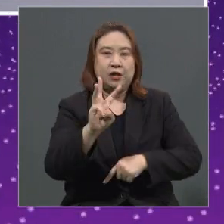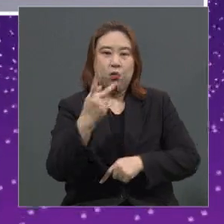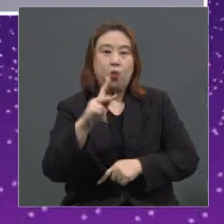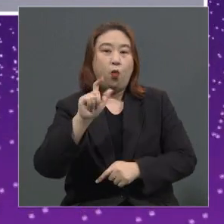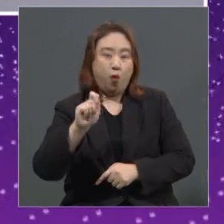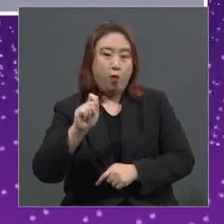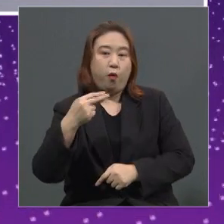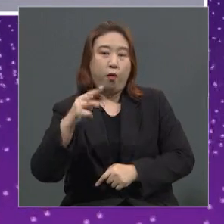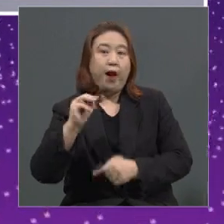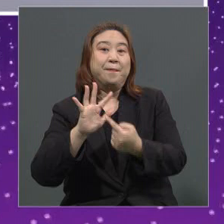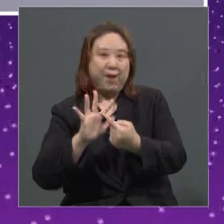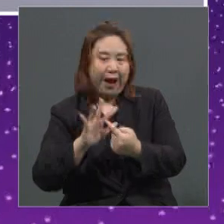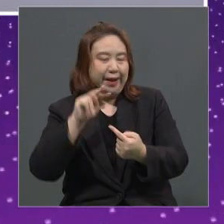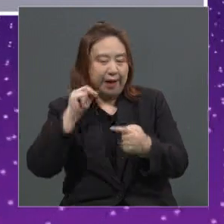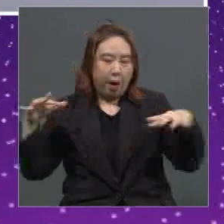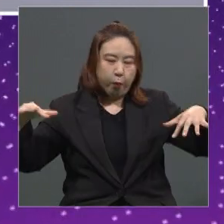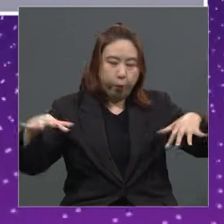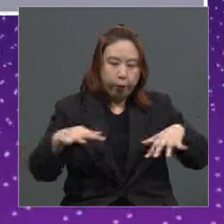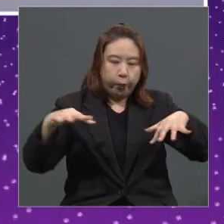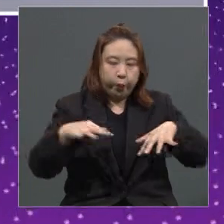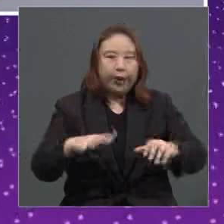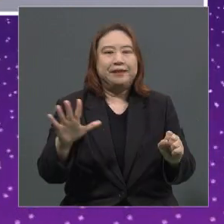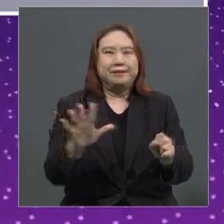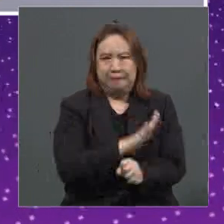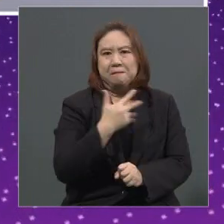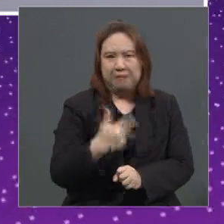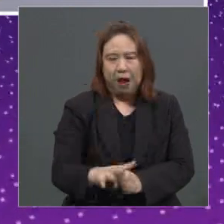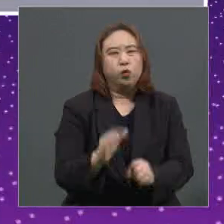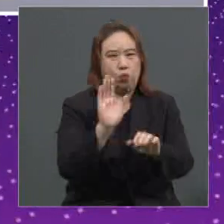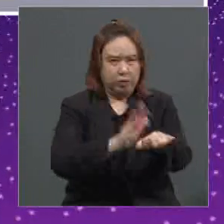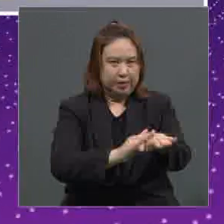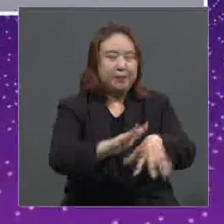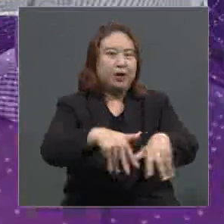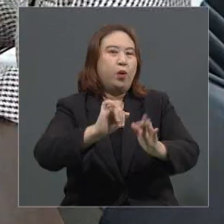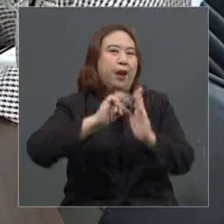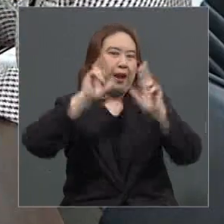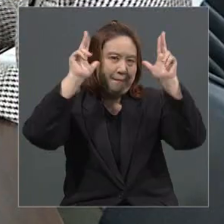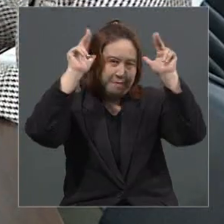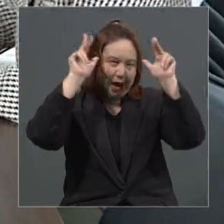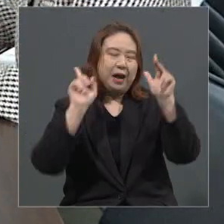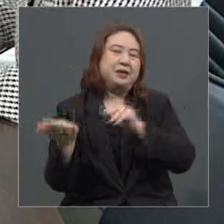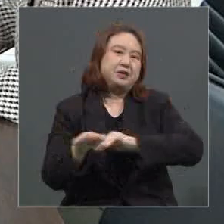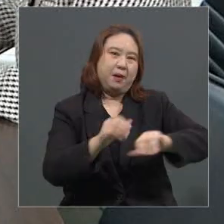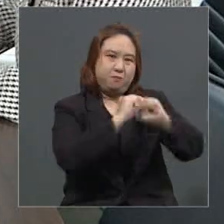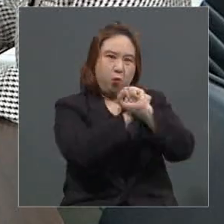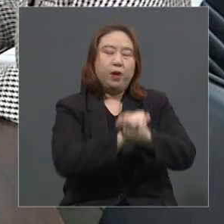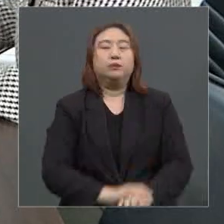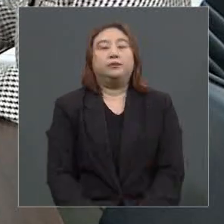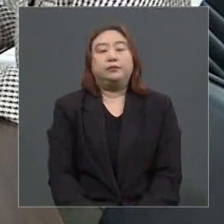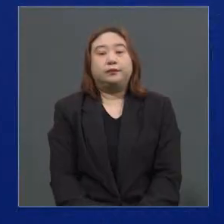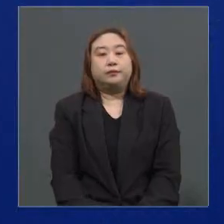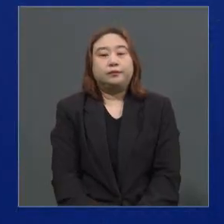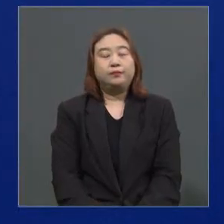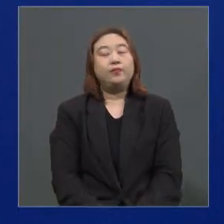ตอนนี้ก็ต้องเตือนชาวลำปางอีกจุดนึงด้วยให้เตรียมพร้อมรับมือค่ะนายไพฑูรย์เก่งการช่างรองเลขาธิการสำนักงานทรัพยาก